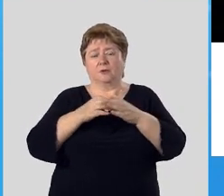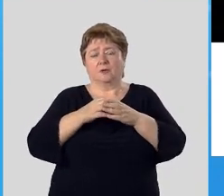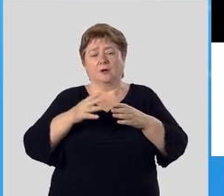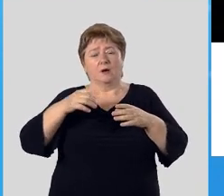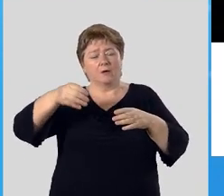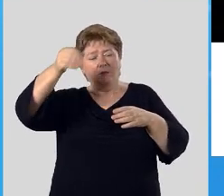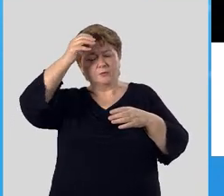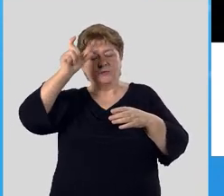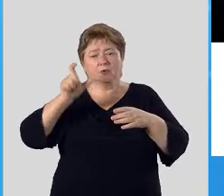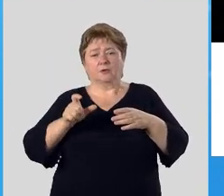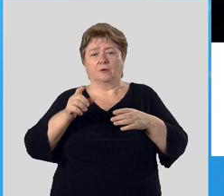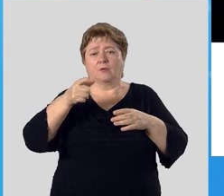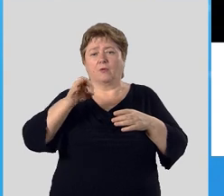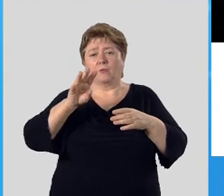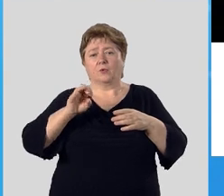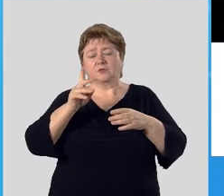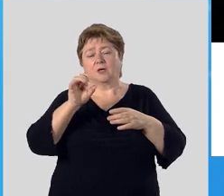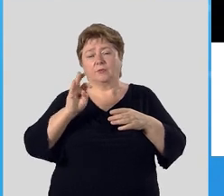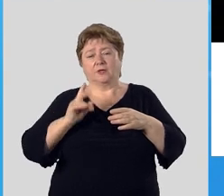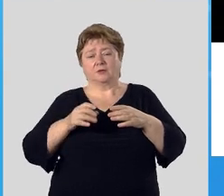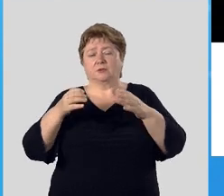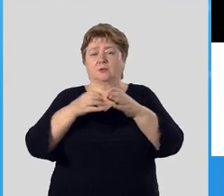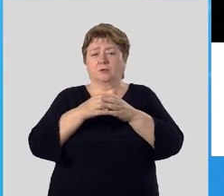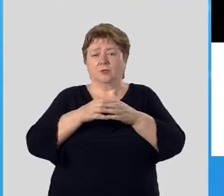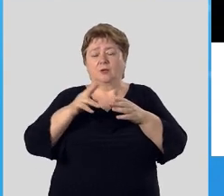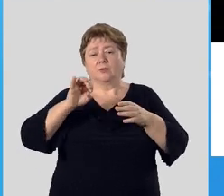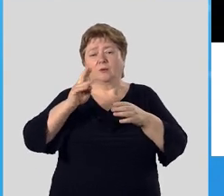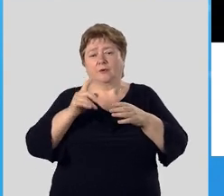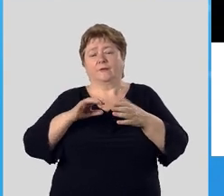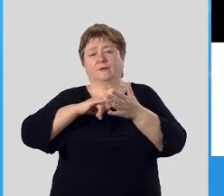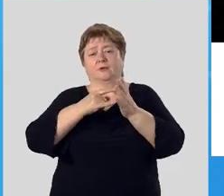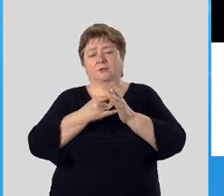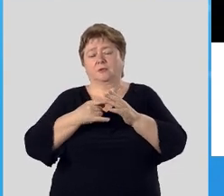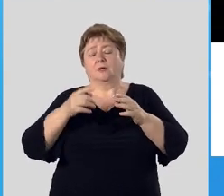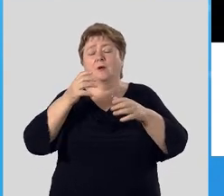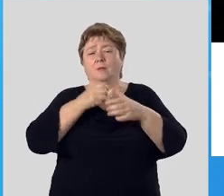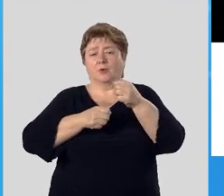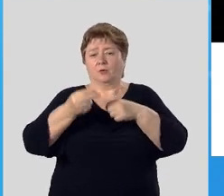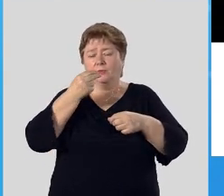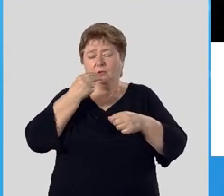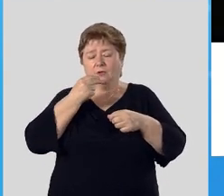разумный homo sapiens отряду приматов классу млекопитающих